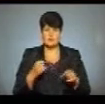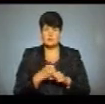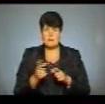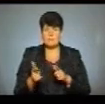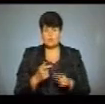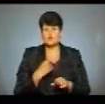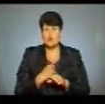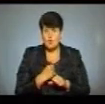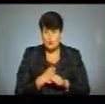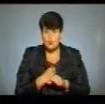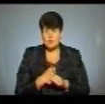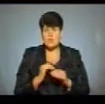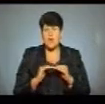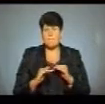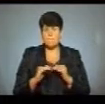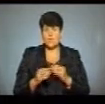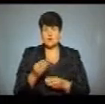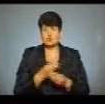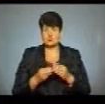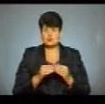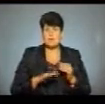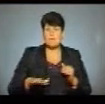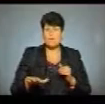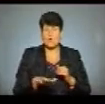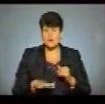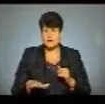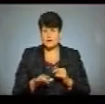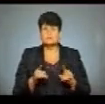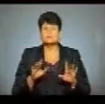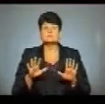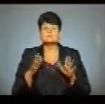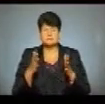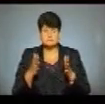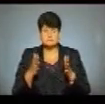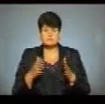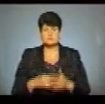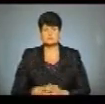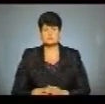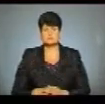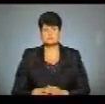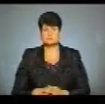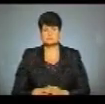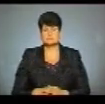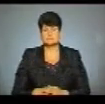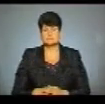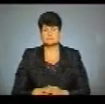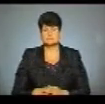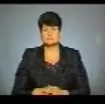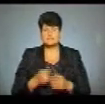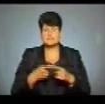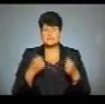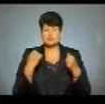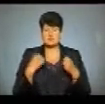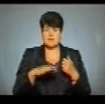підготовчі роботи та поле зі штучним покриттям. Чому так сталося, з'ясовувала Марія Котенко. Це